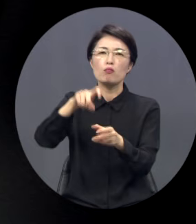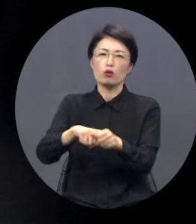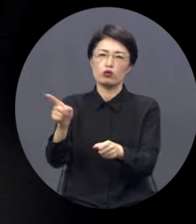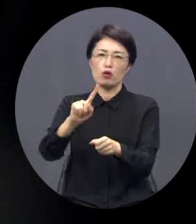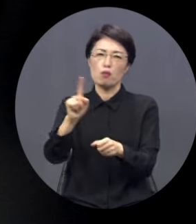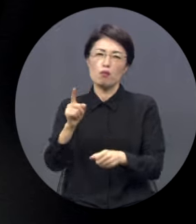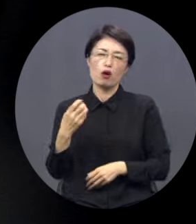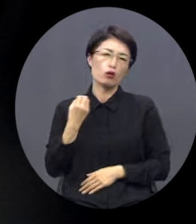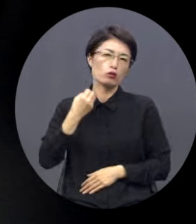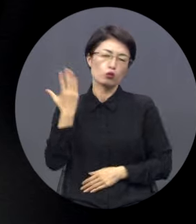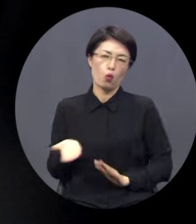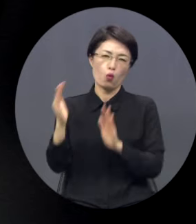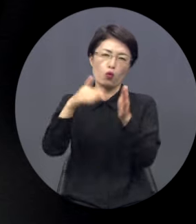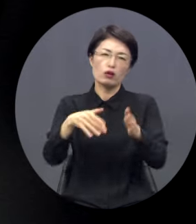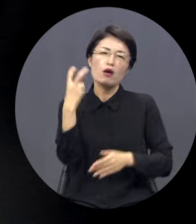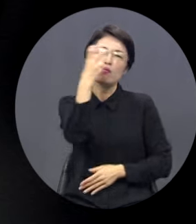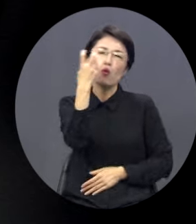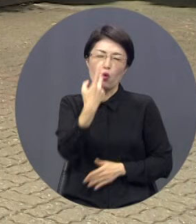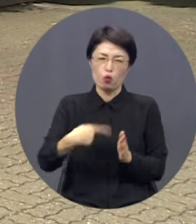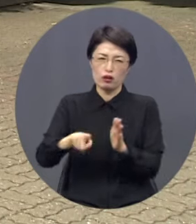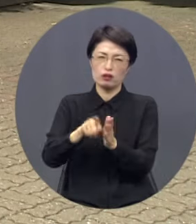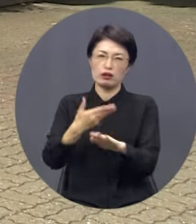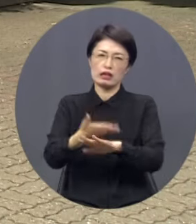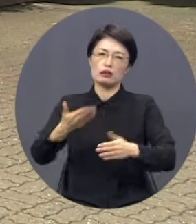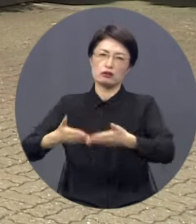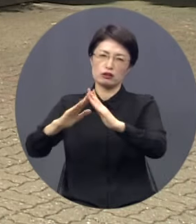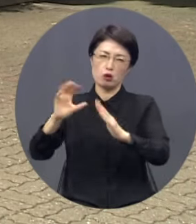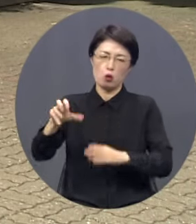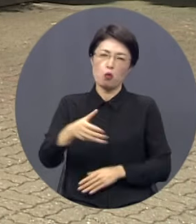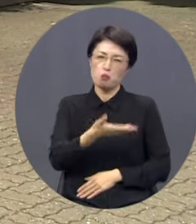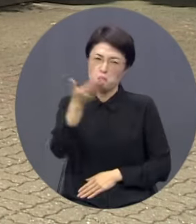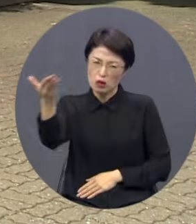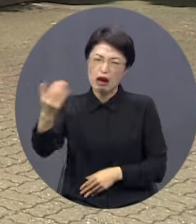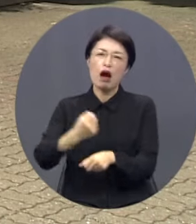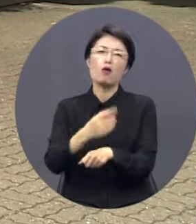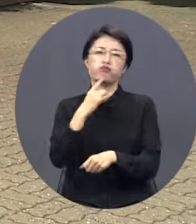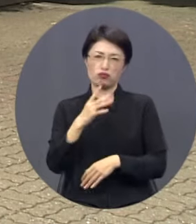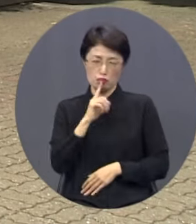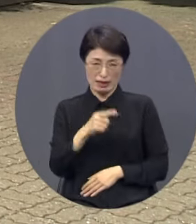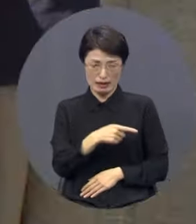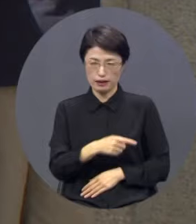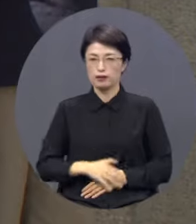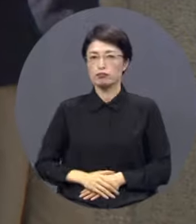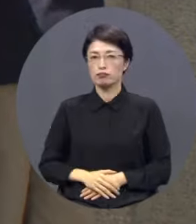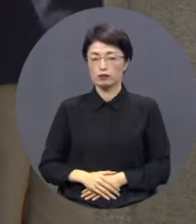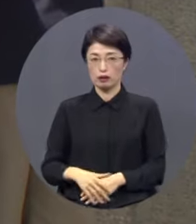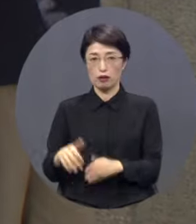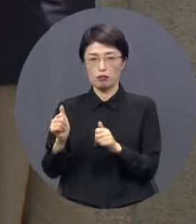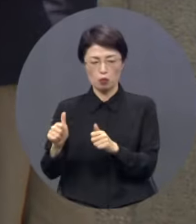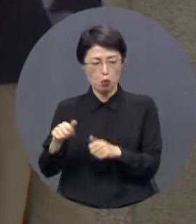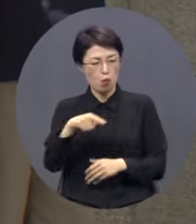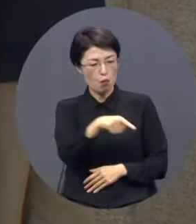시설에 기증한 것이라고 강조했습니다. 고발단체는 재판부가 돌고래쇼